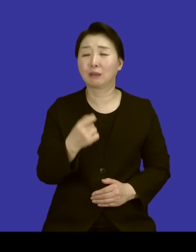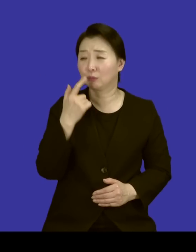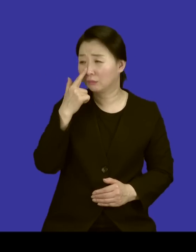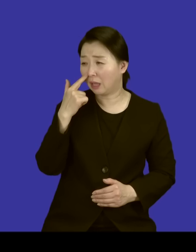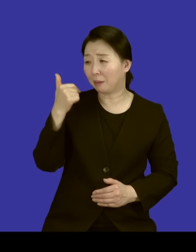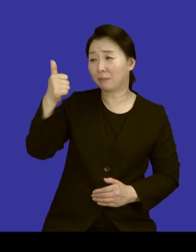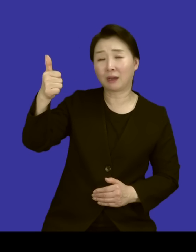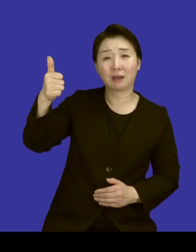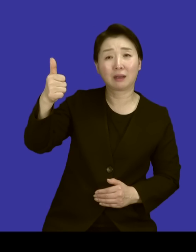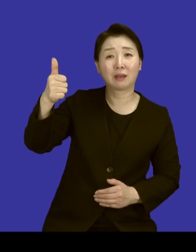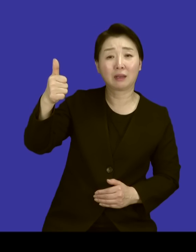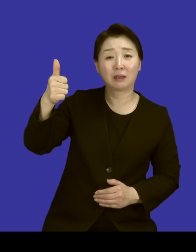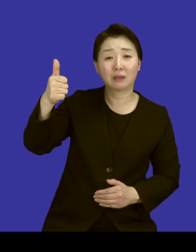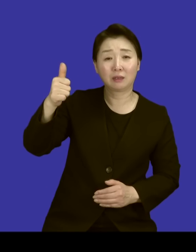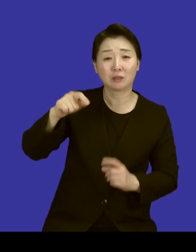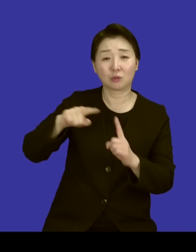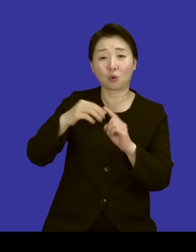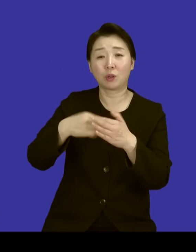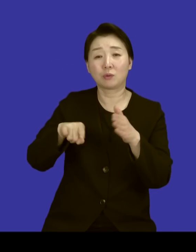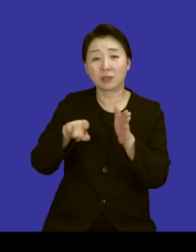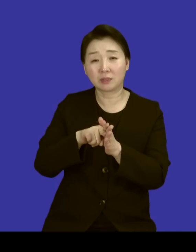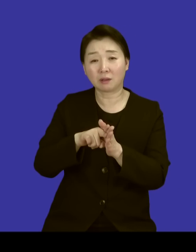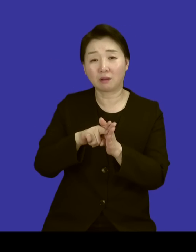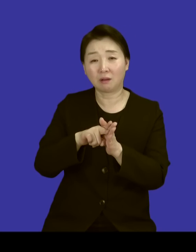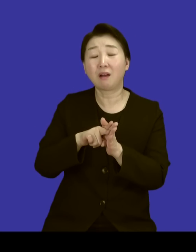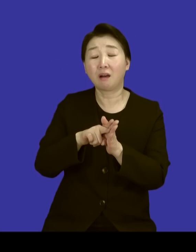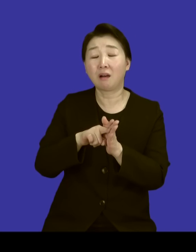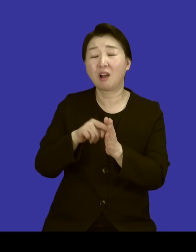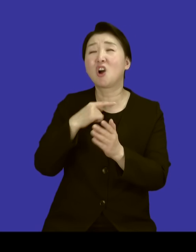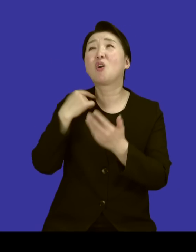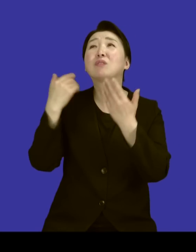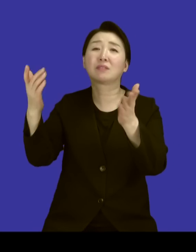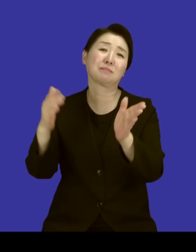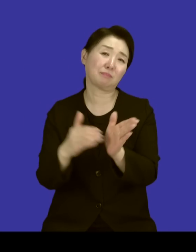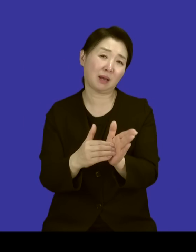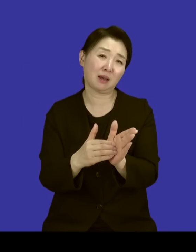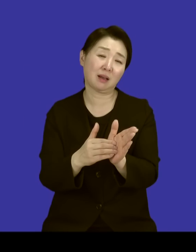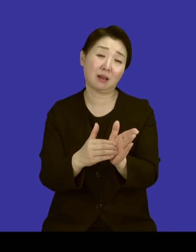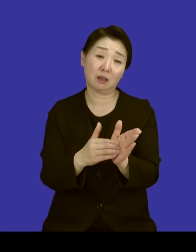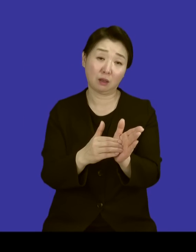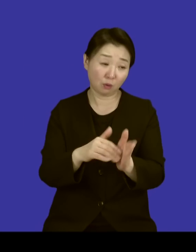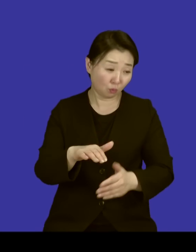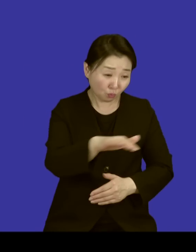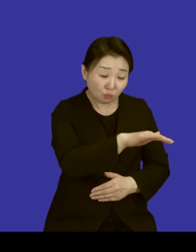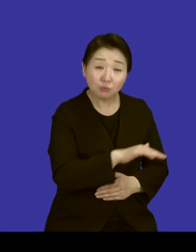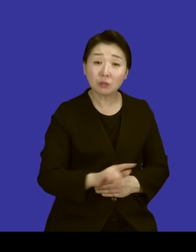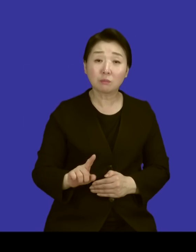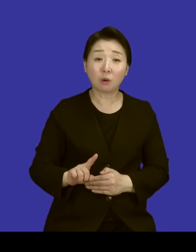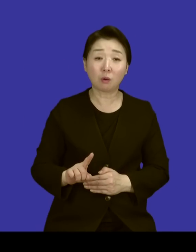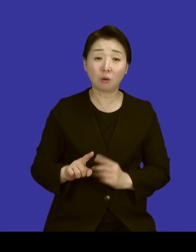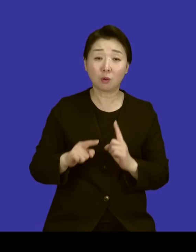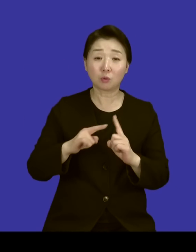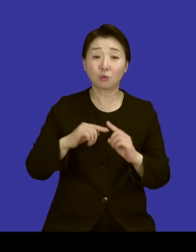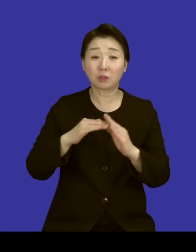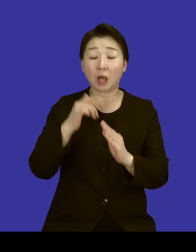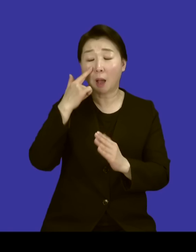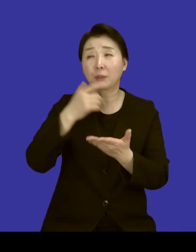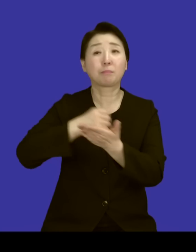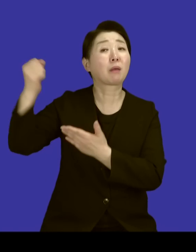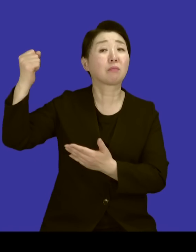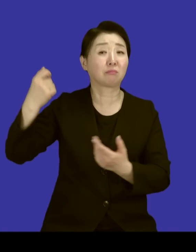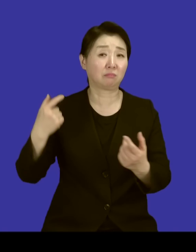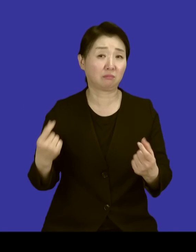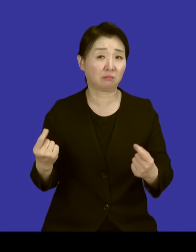아버지는 이제 교회를 위해서 하나님을 위해서 자기의 삶을 헌신하셨잖아요. 예. 근데 우리는 교회에다가 아버지를 뺏긴